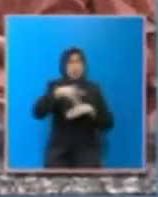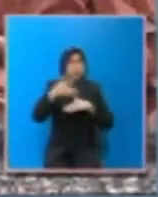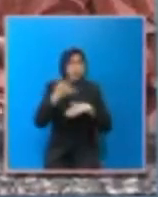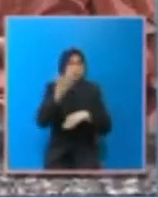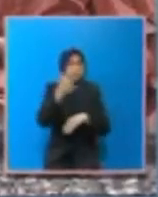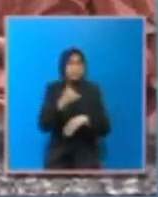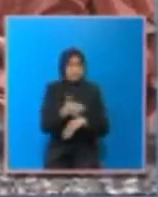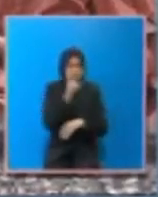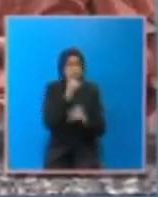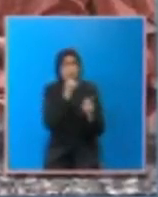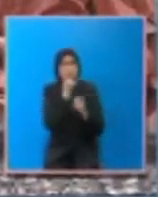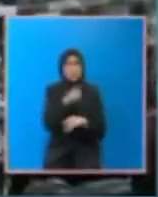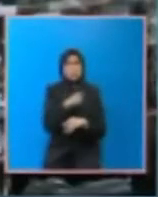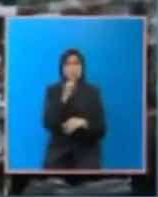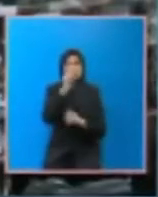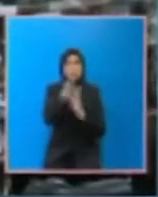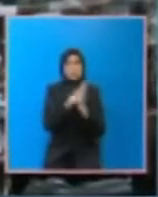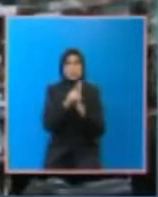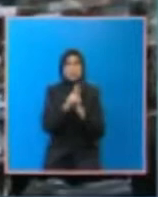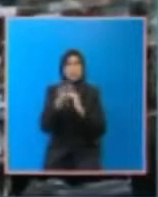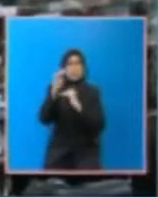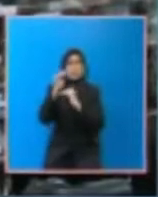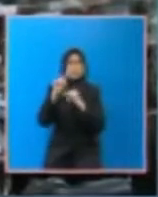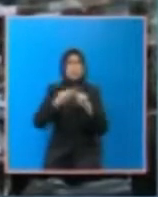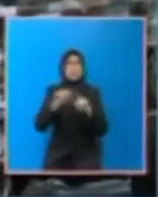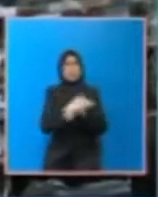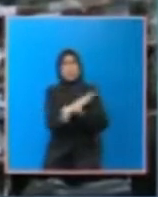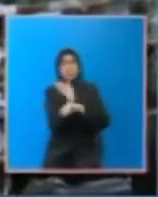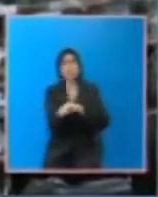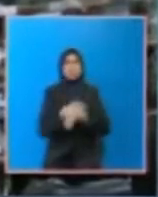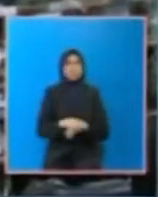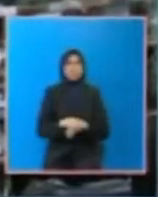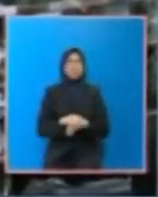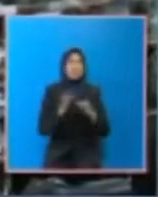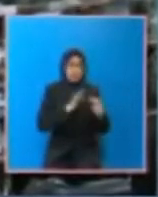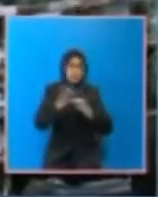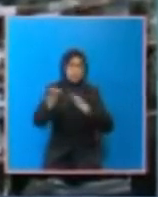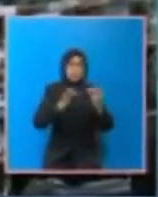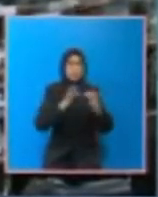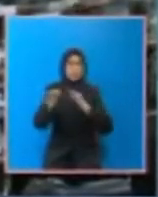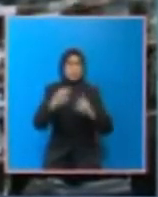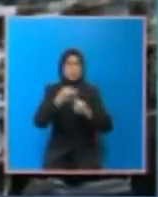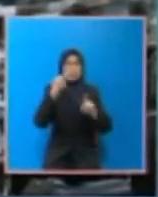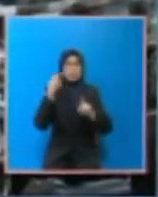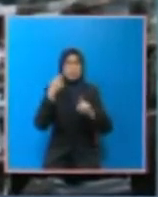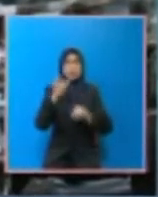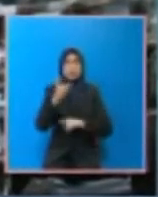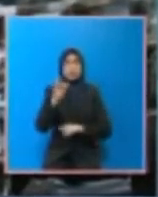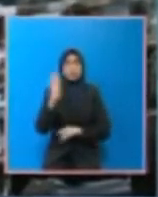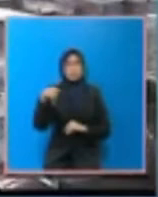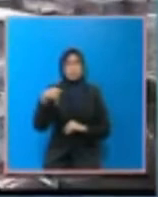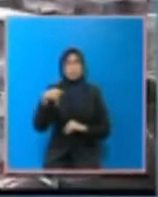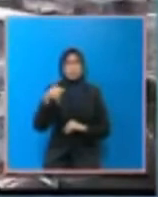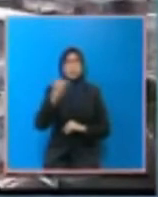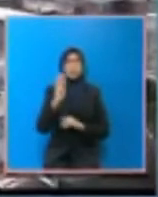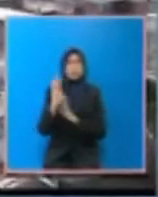天在国会下议院宣布，内阁已经议决不会向国家元首建议延长原定在8月1日结束的紧急状态，